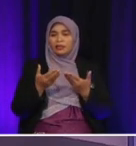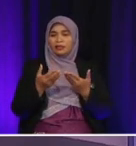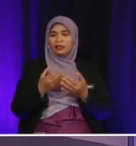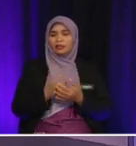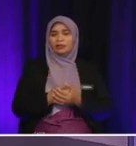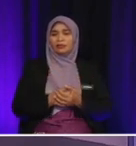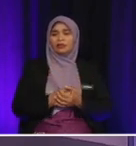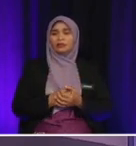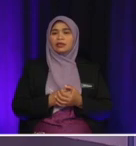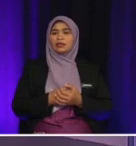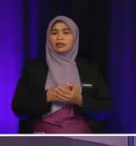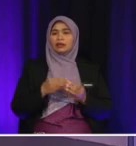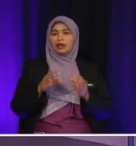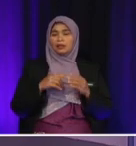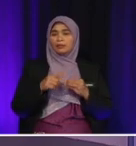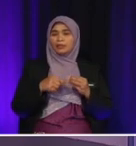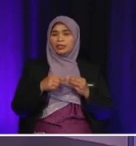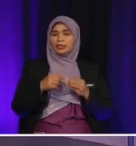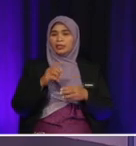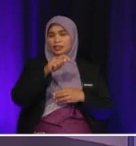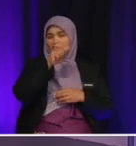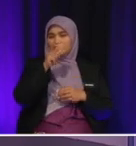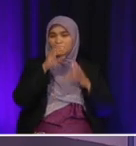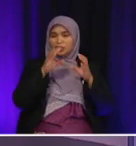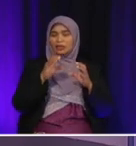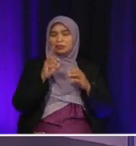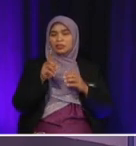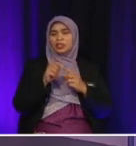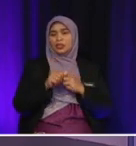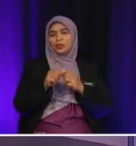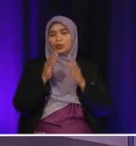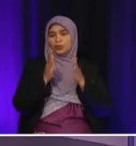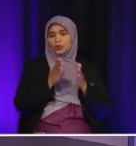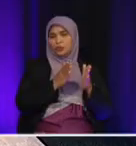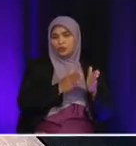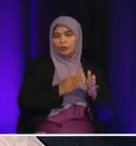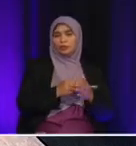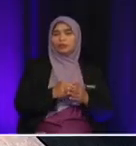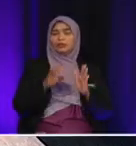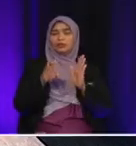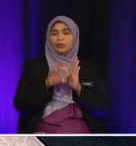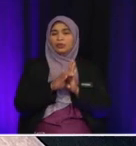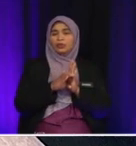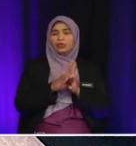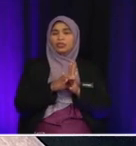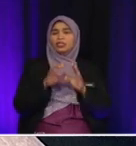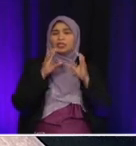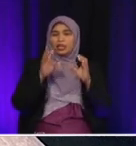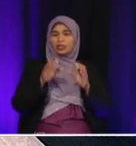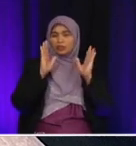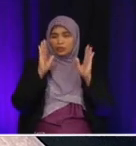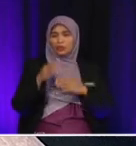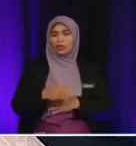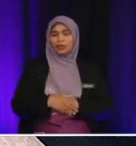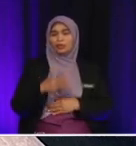cara apabila soalan kaifiat caranya mesti tertib satu persatu hingga tamat contohnya kaifiat solat Duha ya